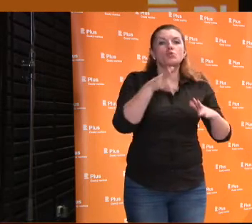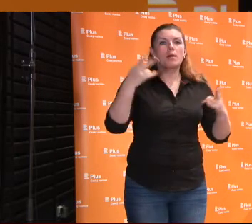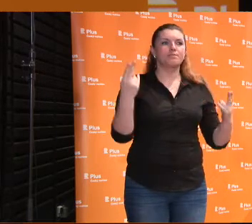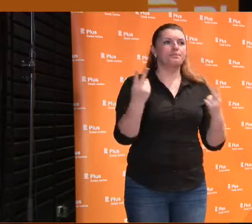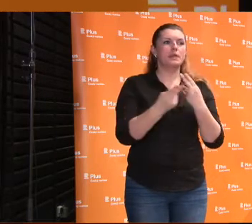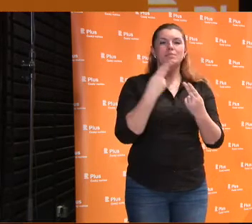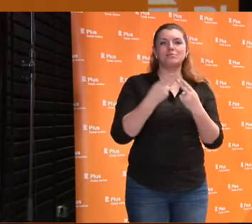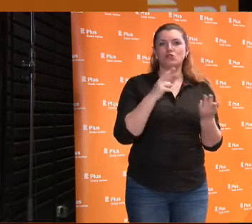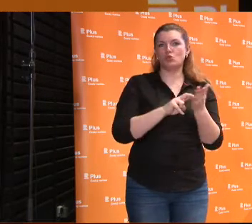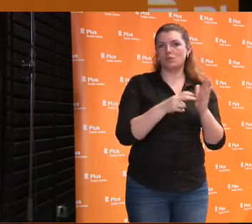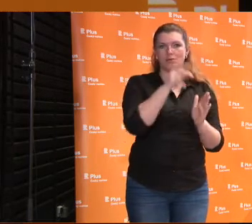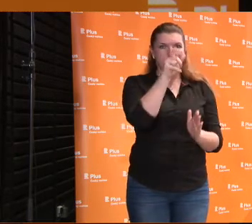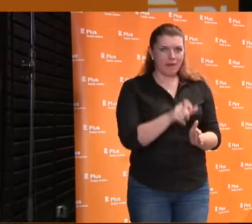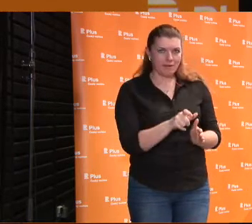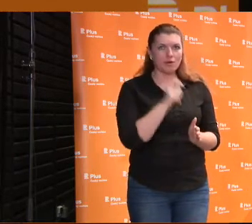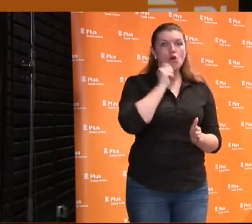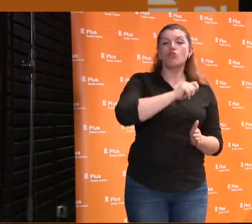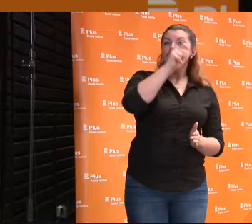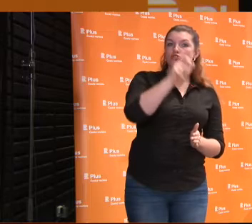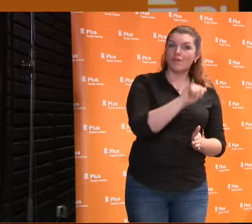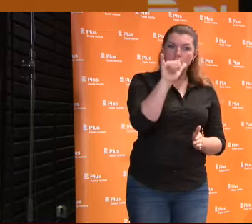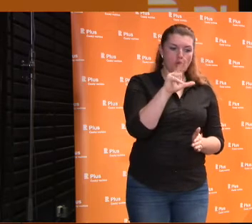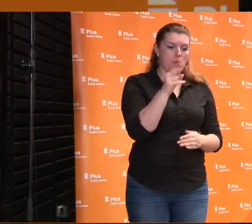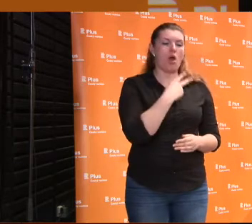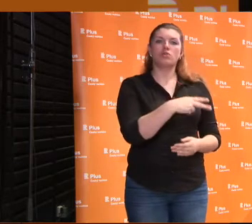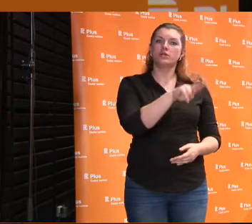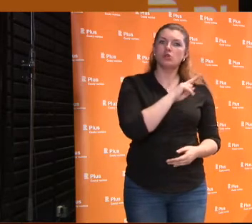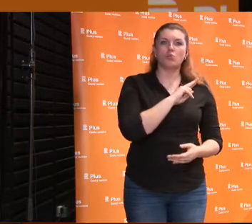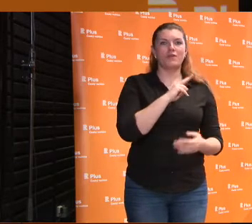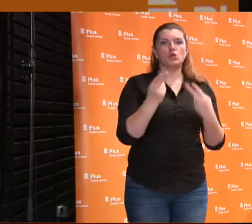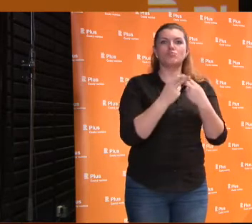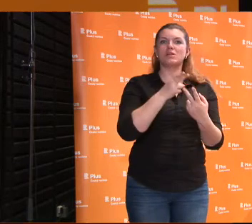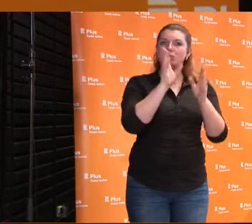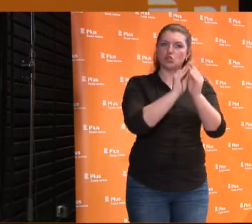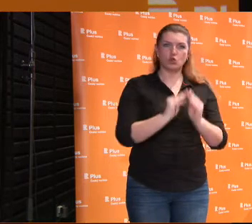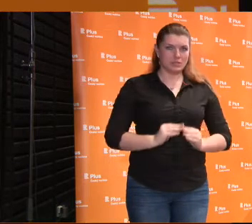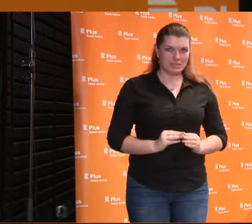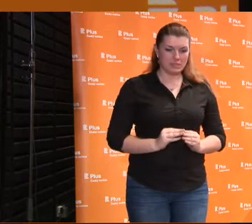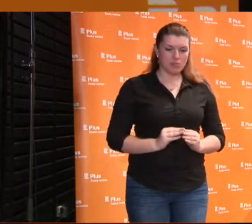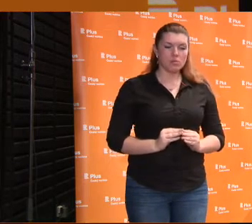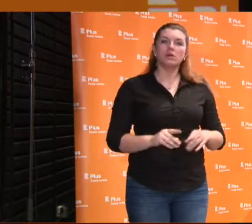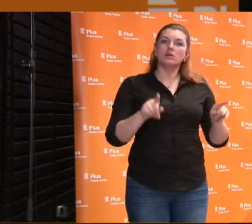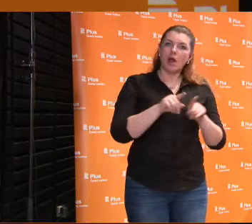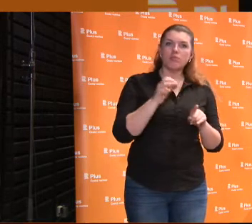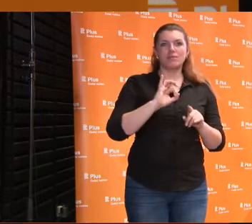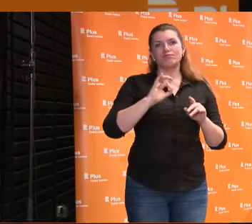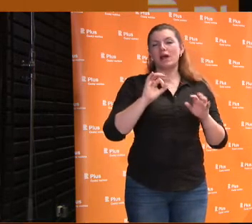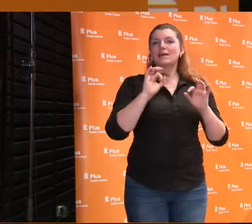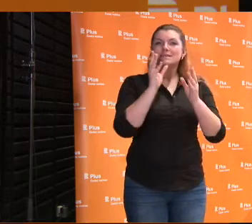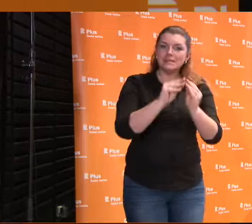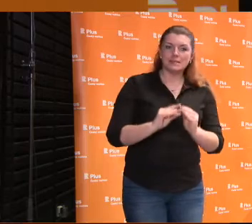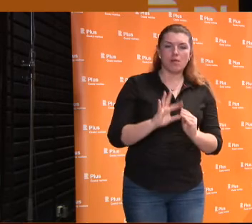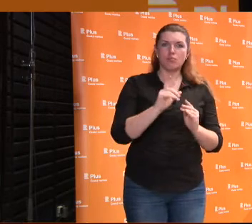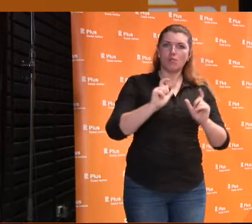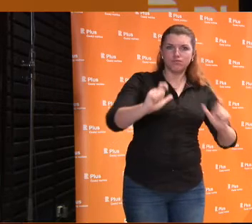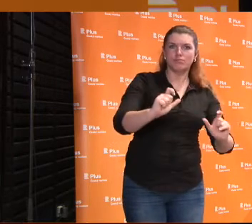technici, lidé, kteří budou zodpovídat za bezpečnost systému jako celku, za odolnost systému proti chybám,